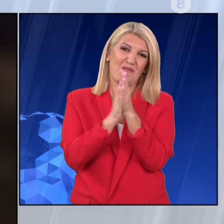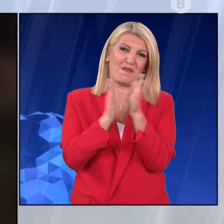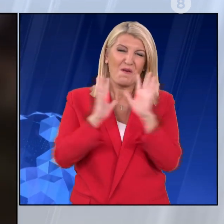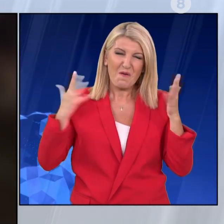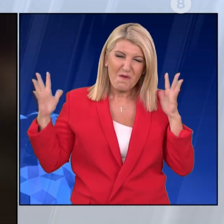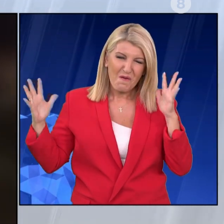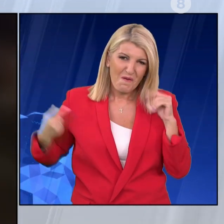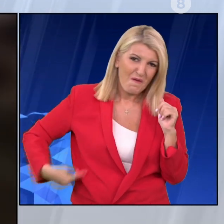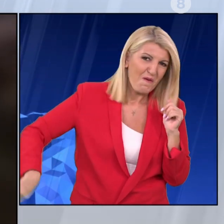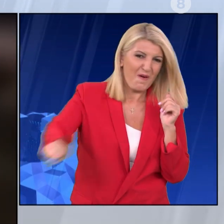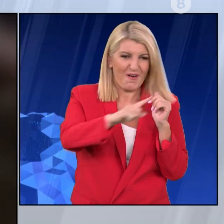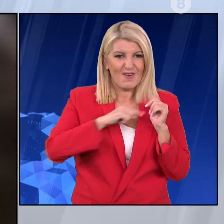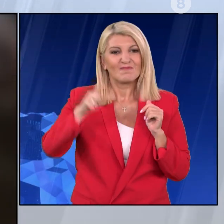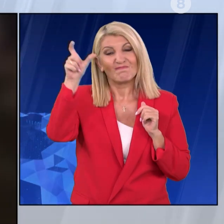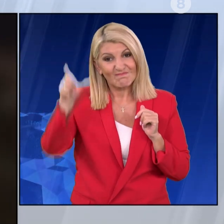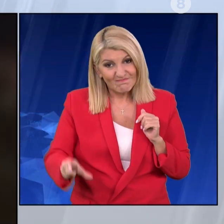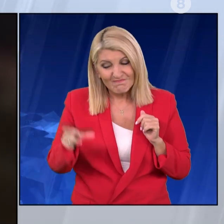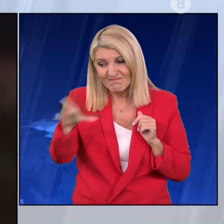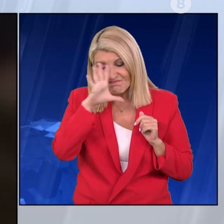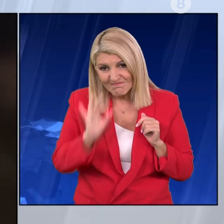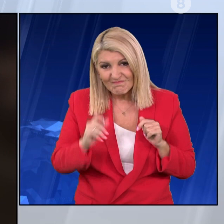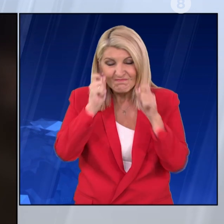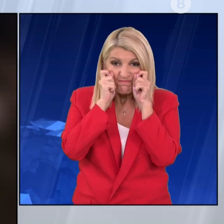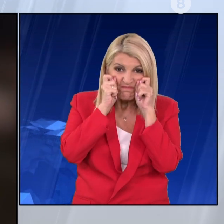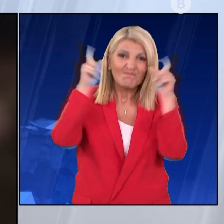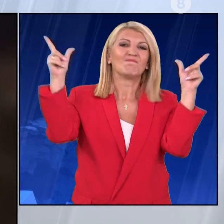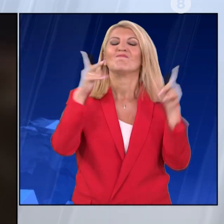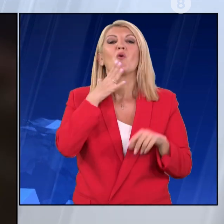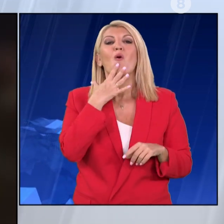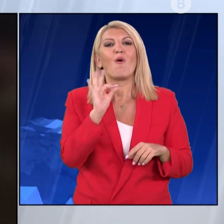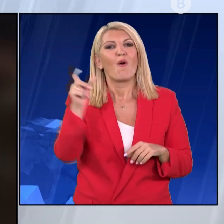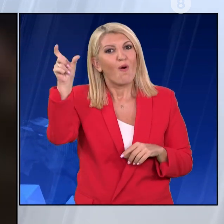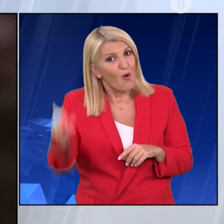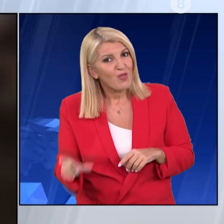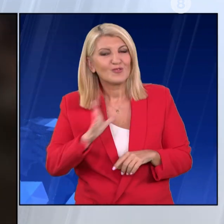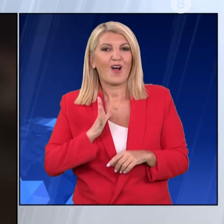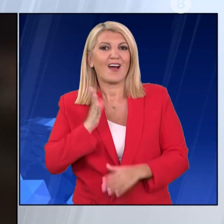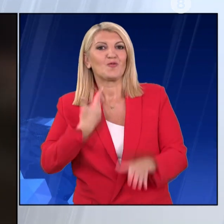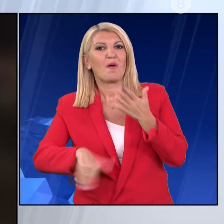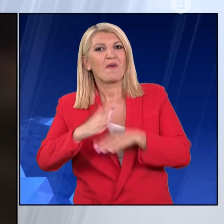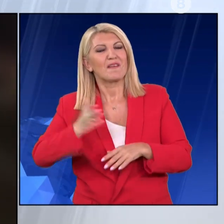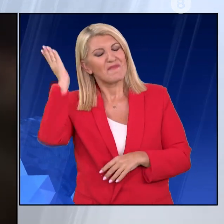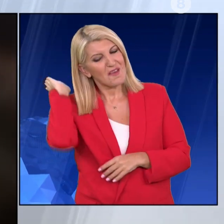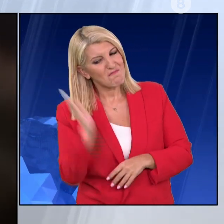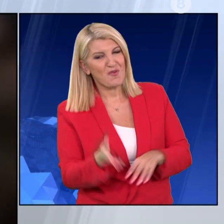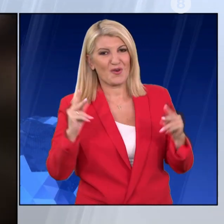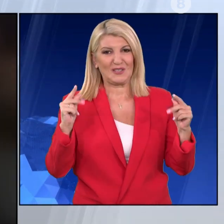ανδρέας είναι τρανό παράδειγμα ότι τα άτομα με αναπηρία είναι χαρισματικά και ικανά για